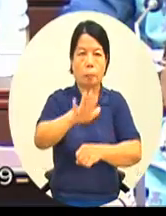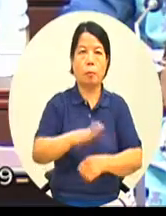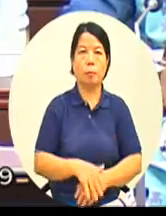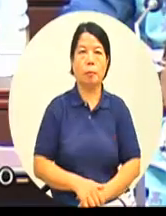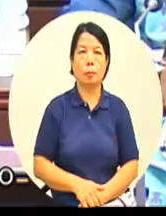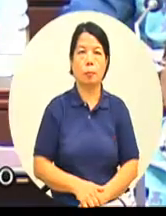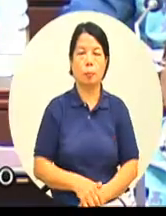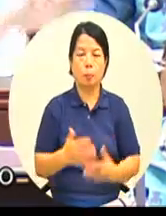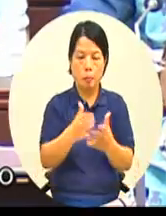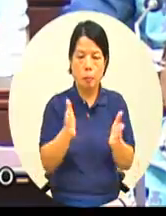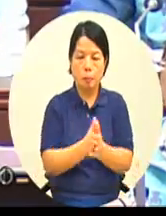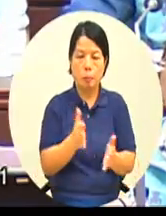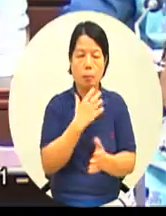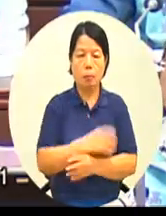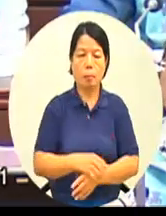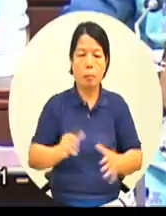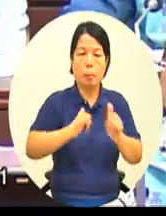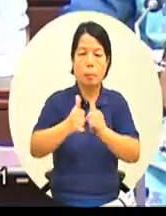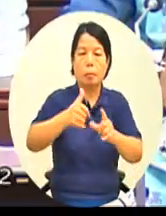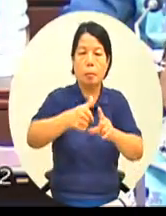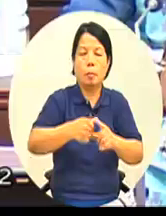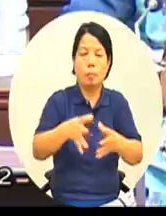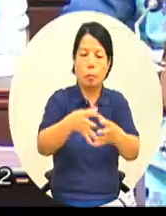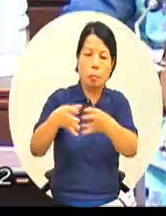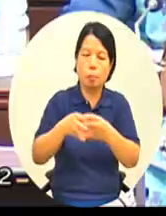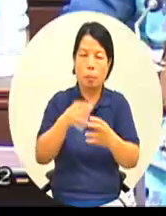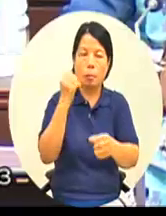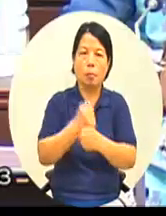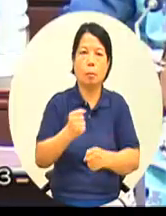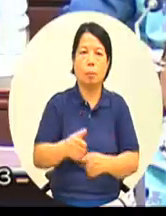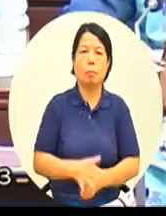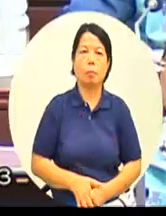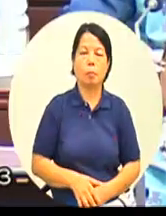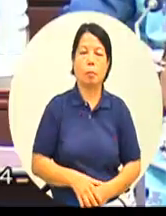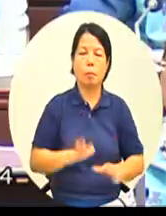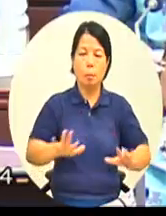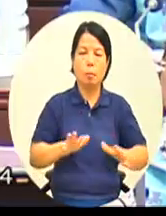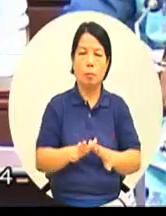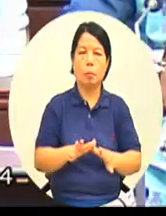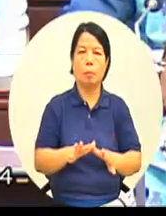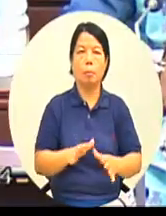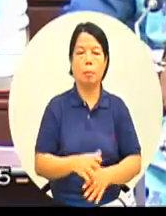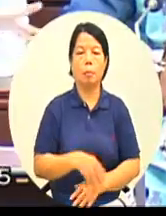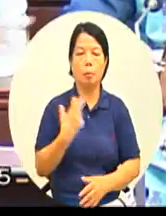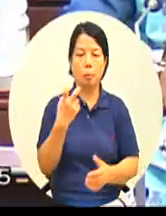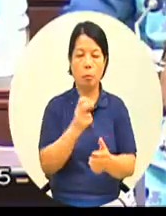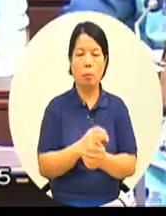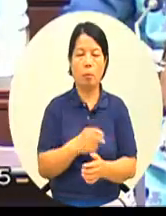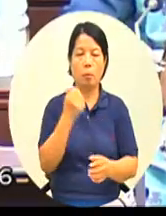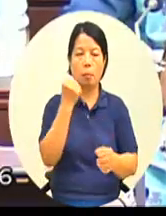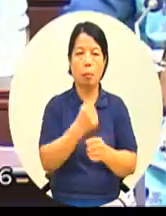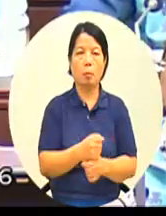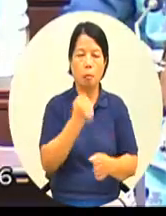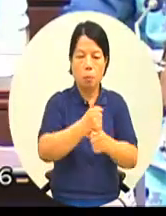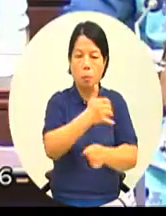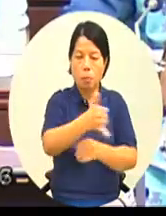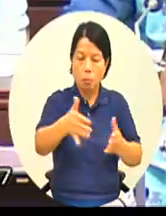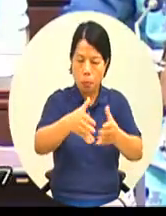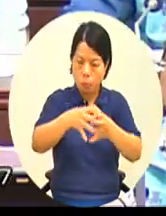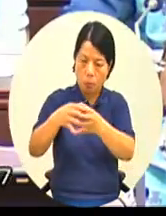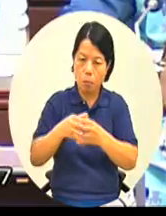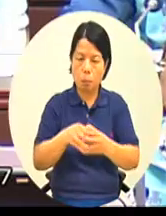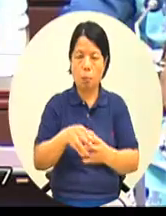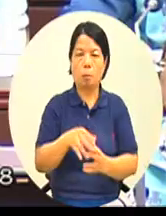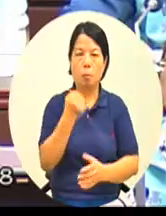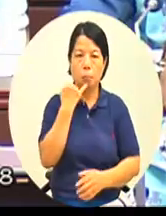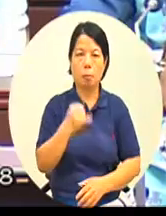些什么样社区结合的一些方式，可以结合现有的一些照顾资源，大家可以来结合。所以我